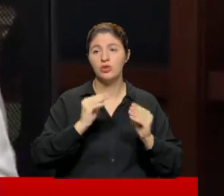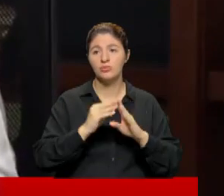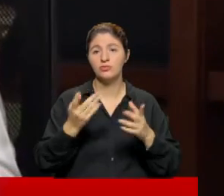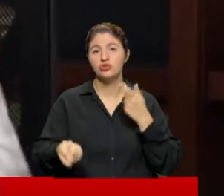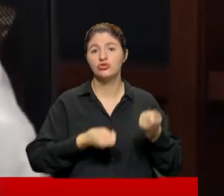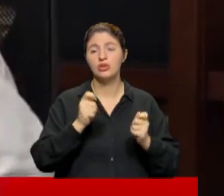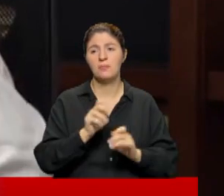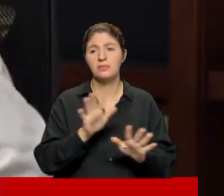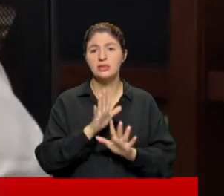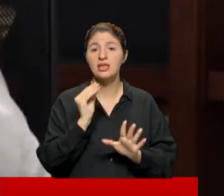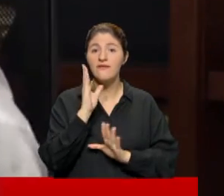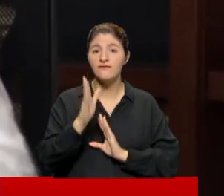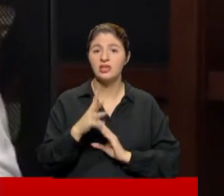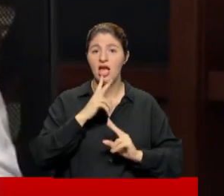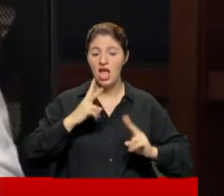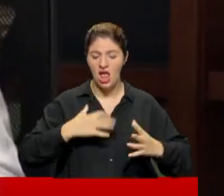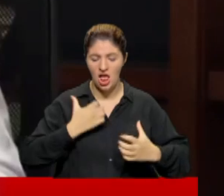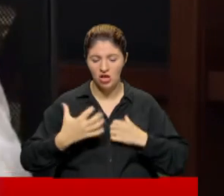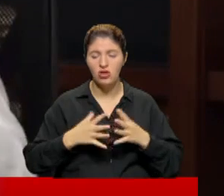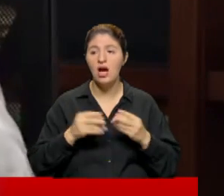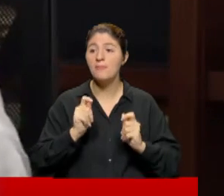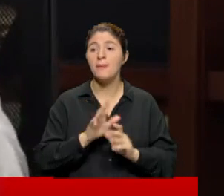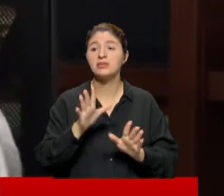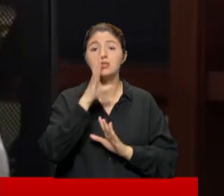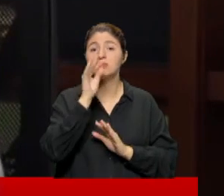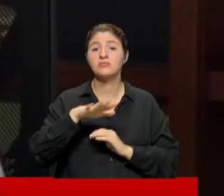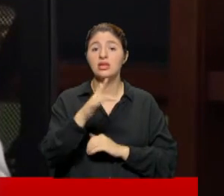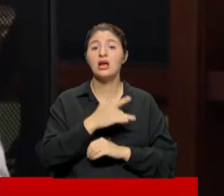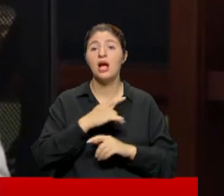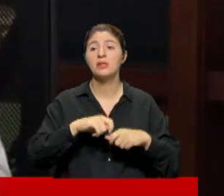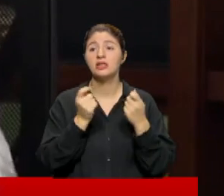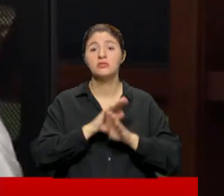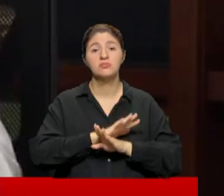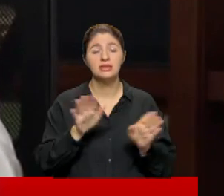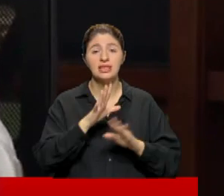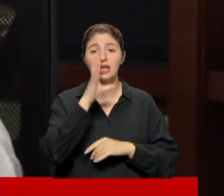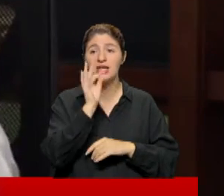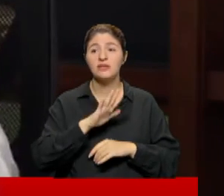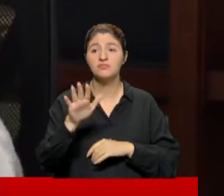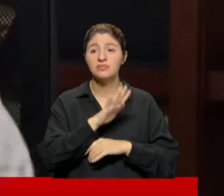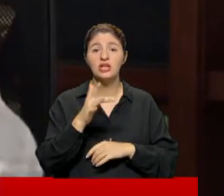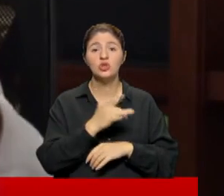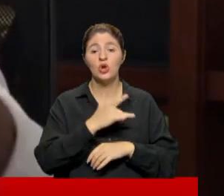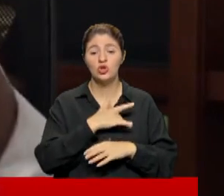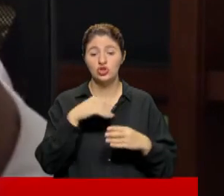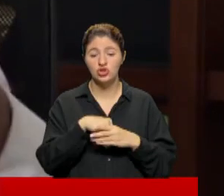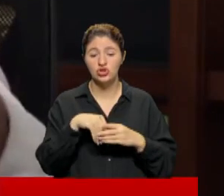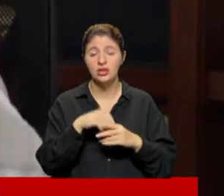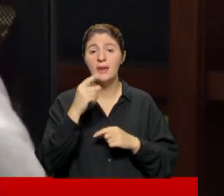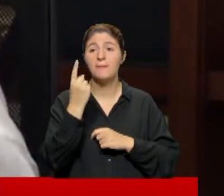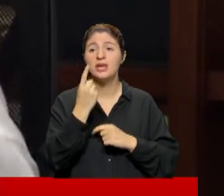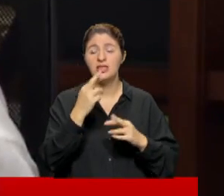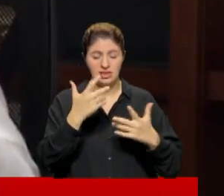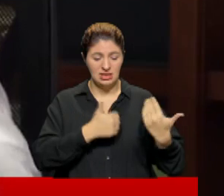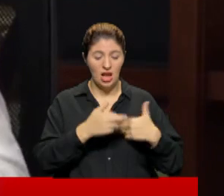boğuş daha fazla enerji kaybetmesin kimsenin kalbi kırılmasın kimsenin gönlünde bir yara